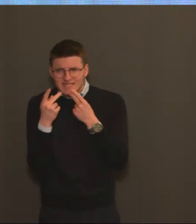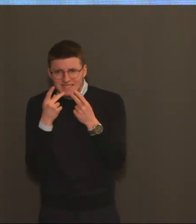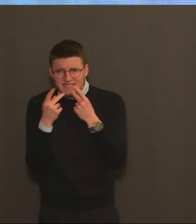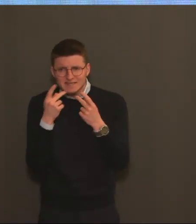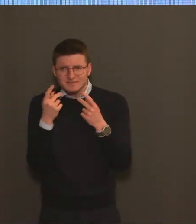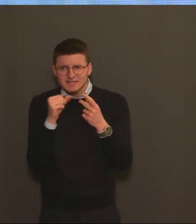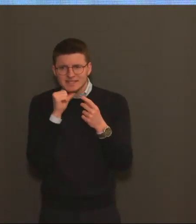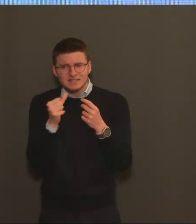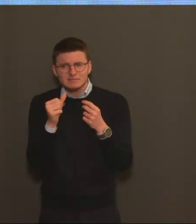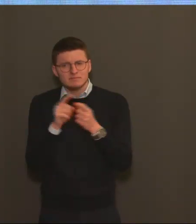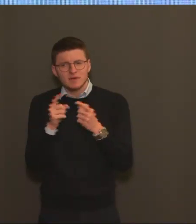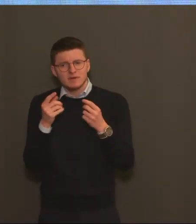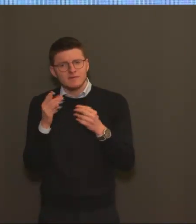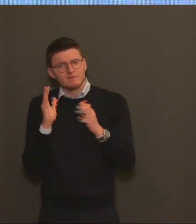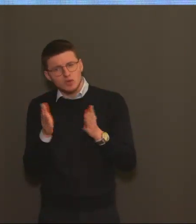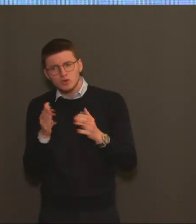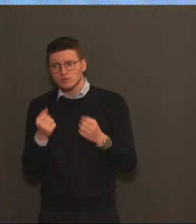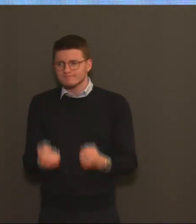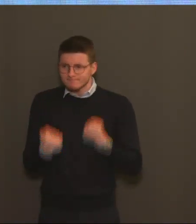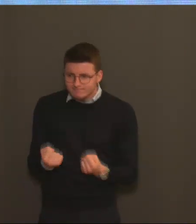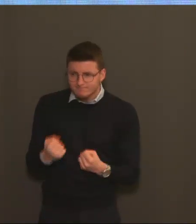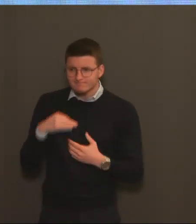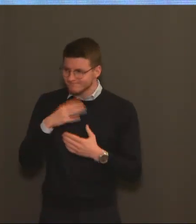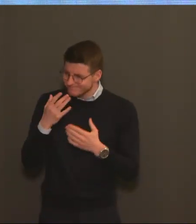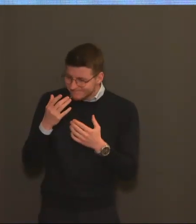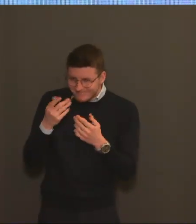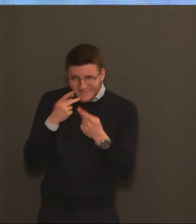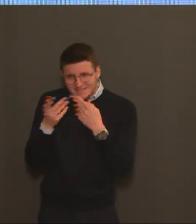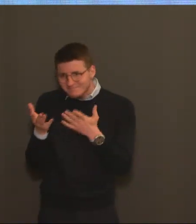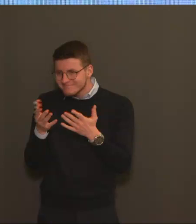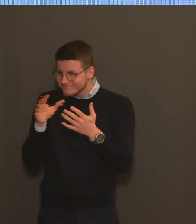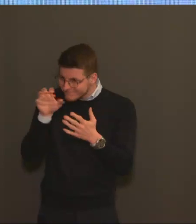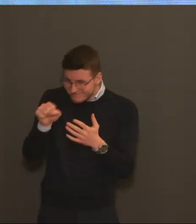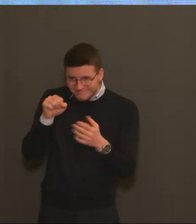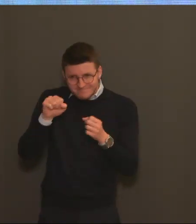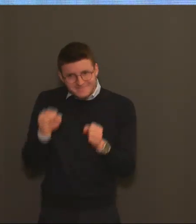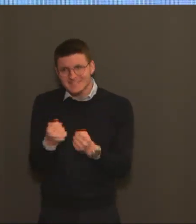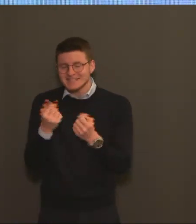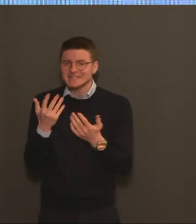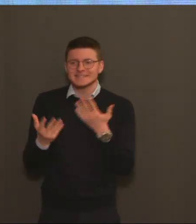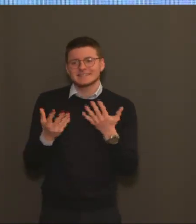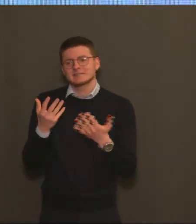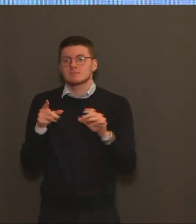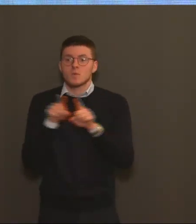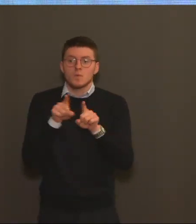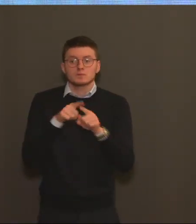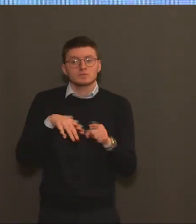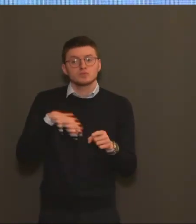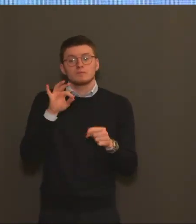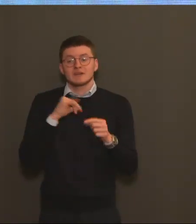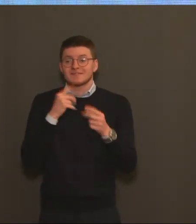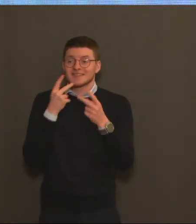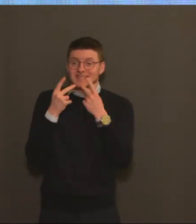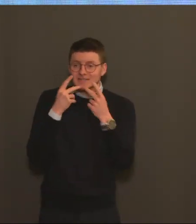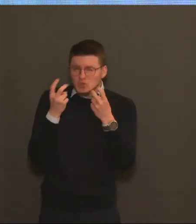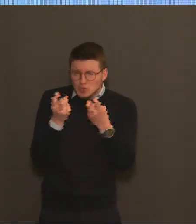die niet werken voor het detecteren van antistoffen tegen vaccins. De antistoffen die opgewekt worden door het vaccin zijn